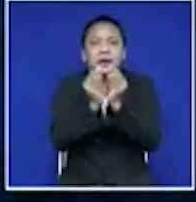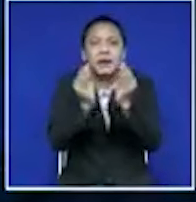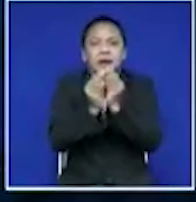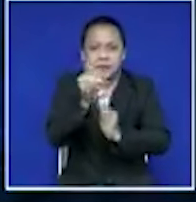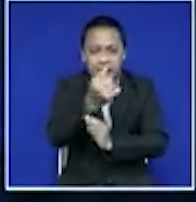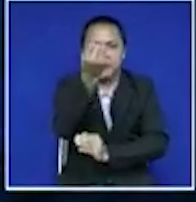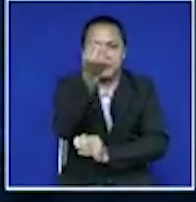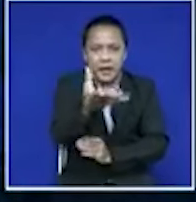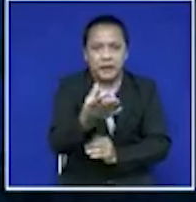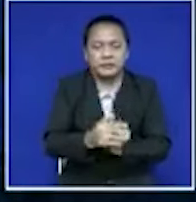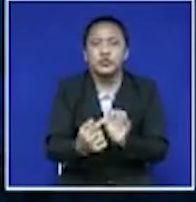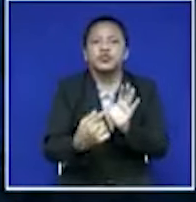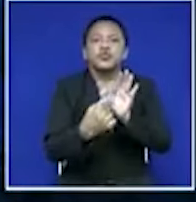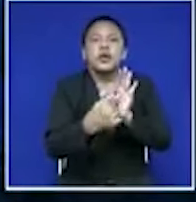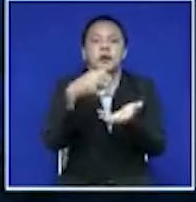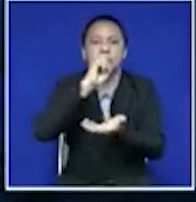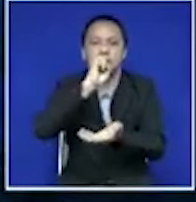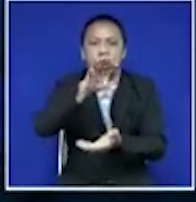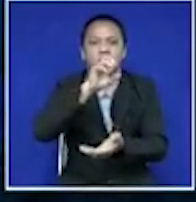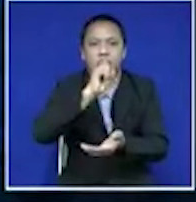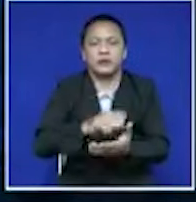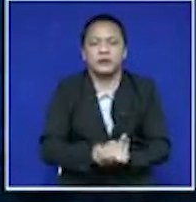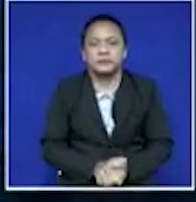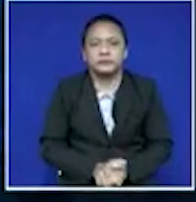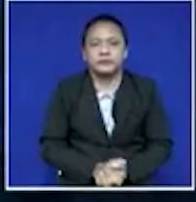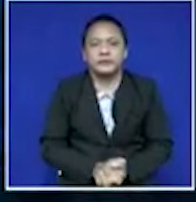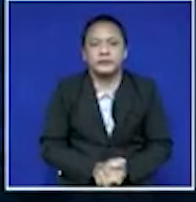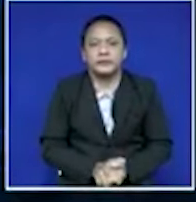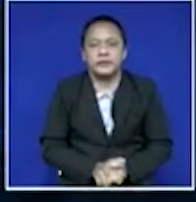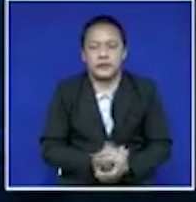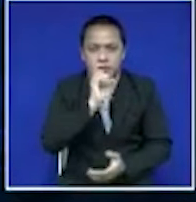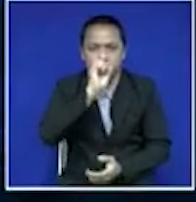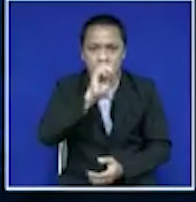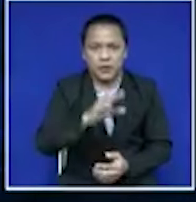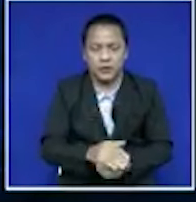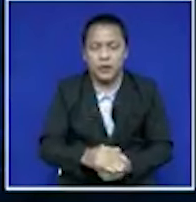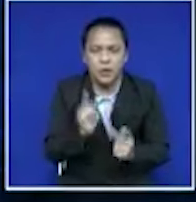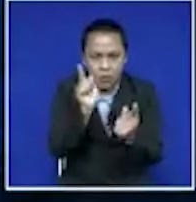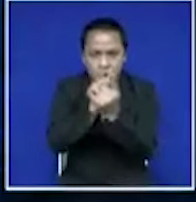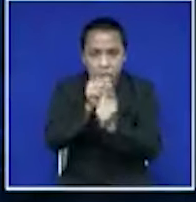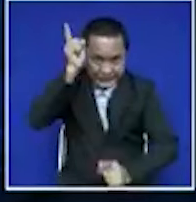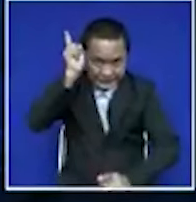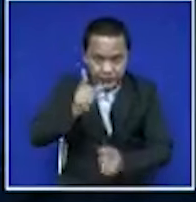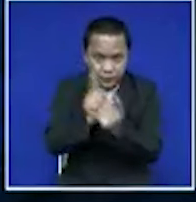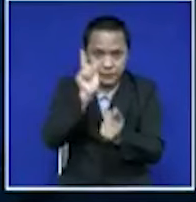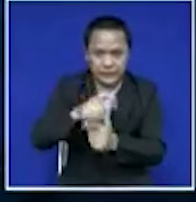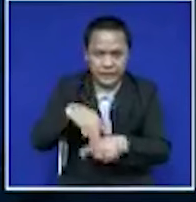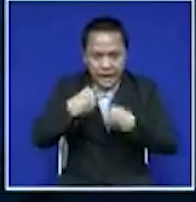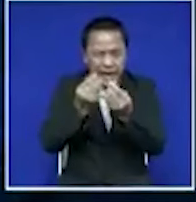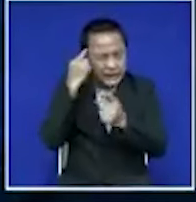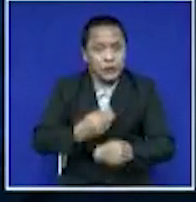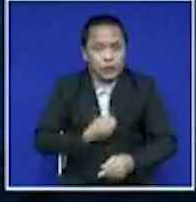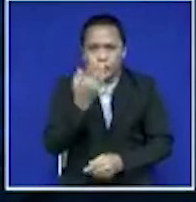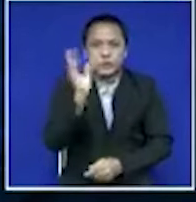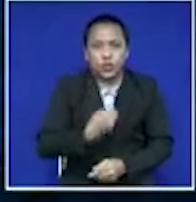จะเยอะกว่านี้อันนี้นำเรียนไว้เลยนะครับว่าสิ่งที่เราจะต้องเผชิญหน้าความเป็นจริงไม่ได้ต้องการสร้างความตื่